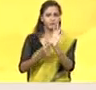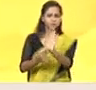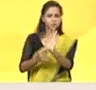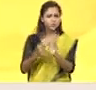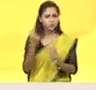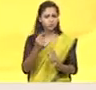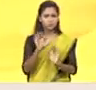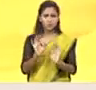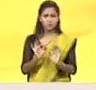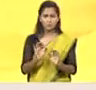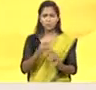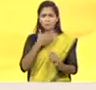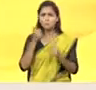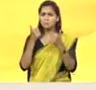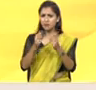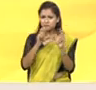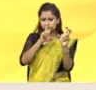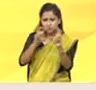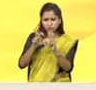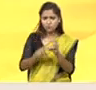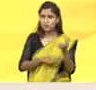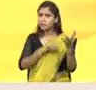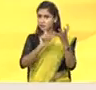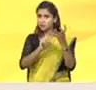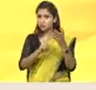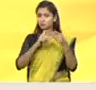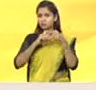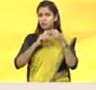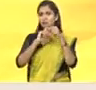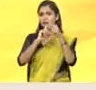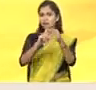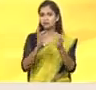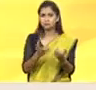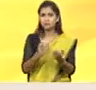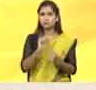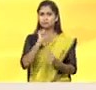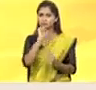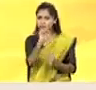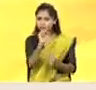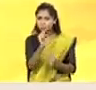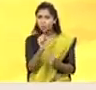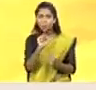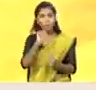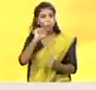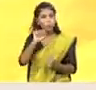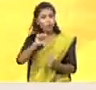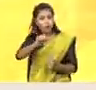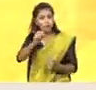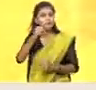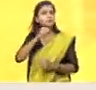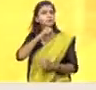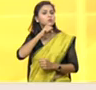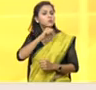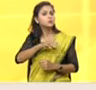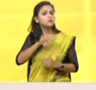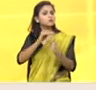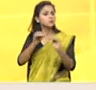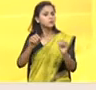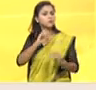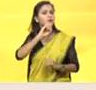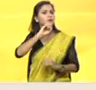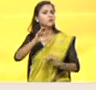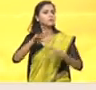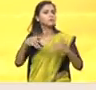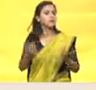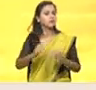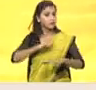है आपका। एक और सवाल मैं पूछना चाहूँगा, आप उन युवाओं को क्या संदेश देना चाहेंगे जो